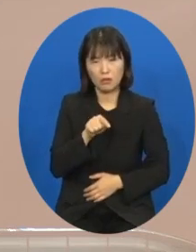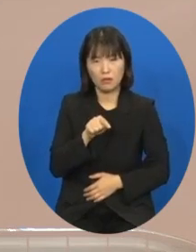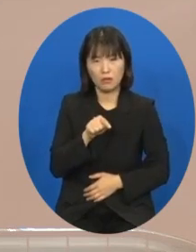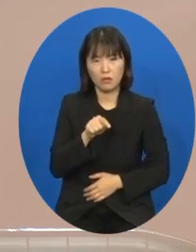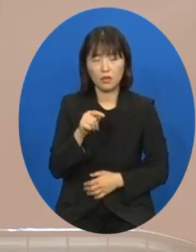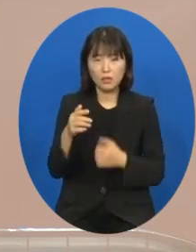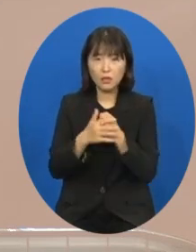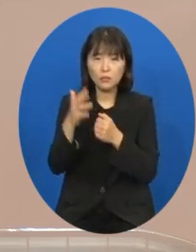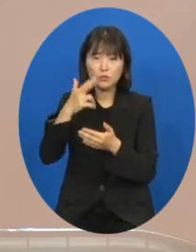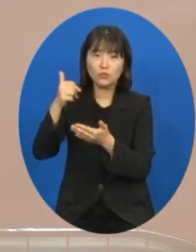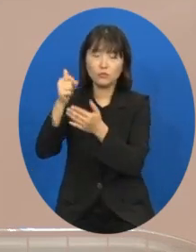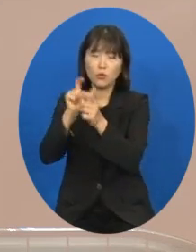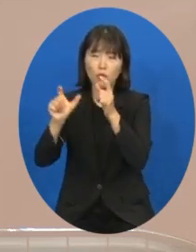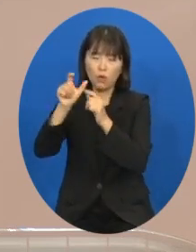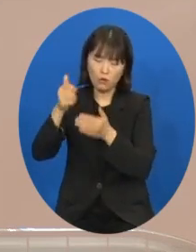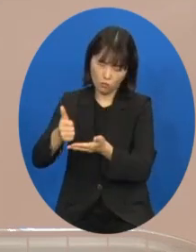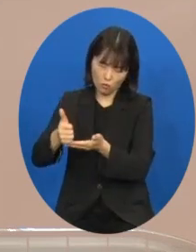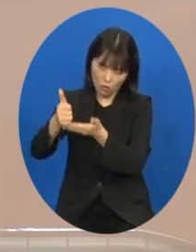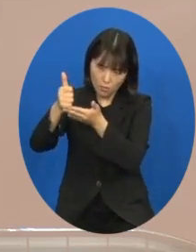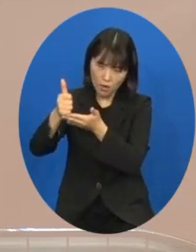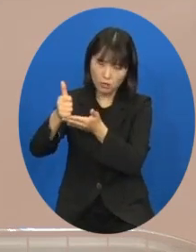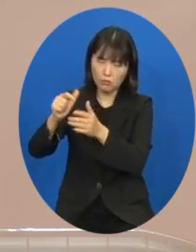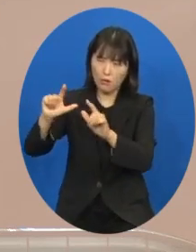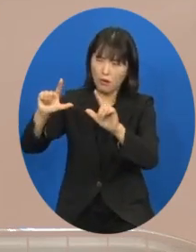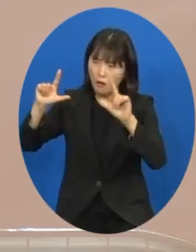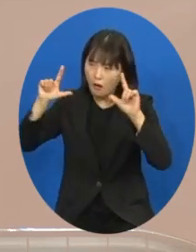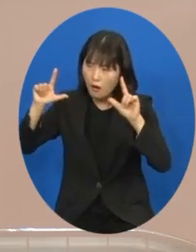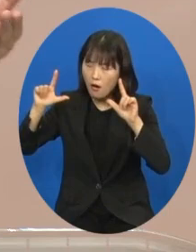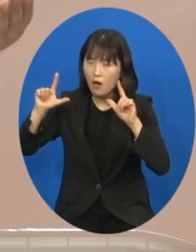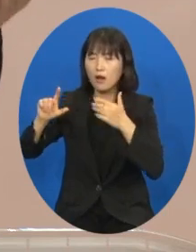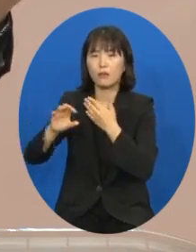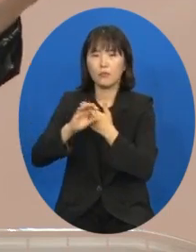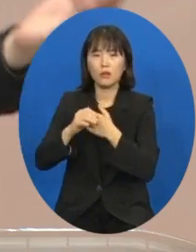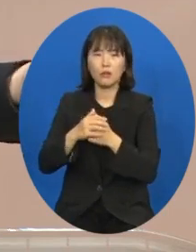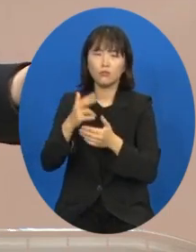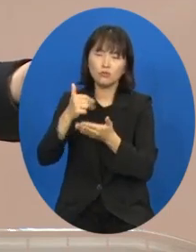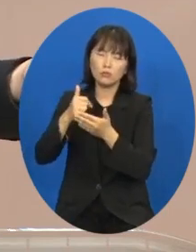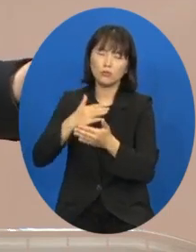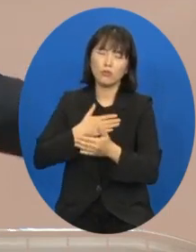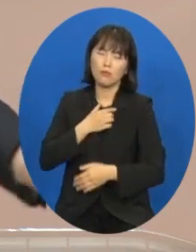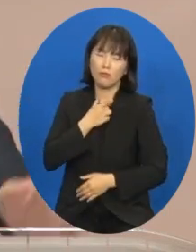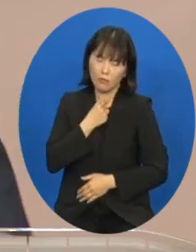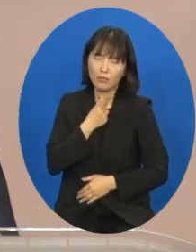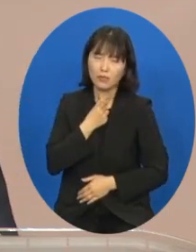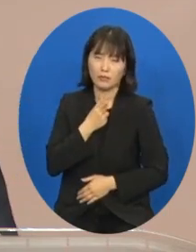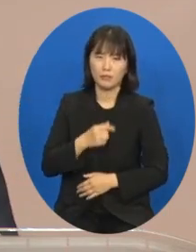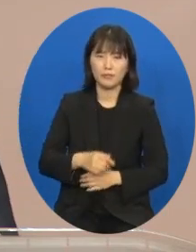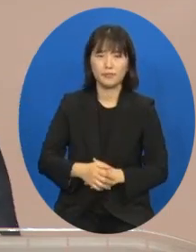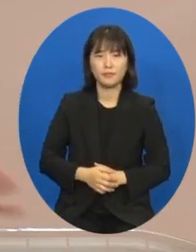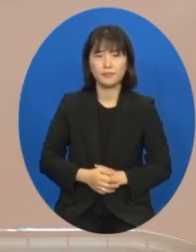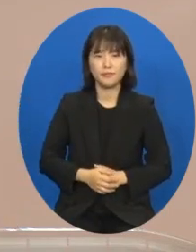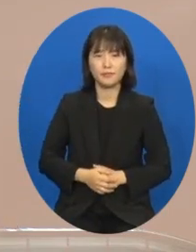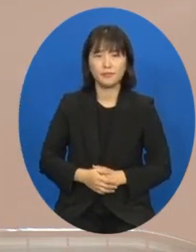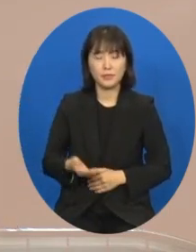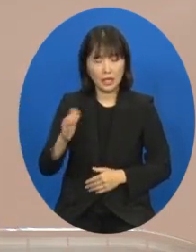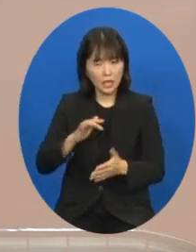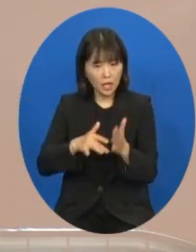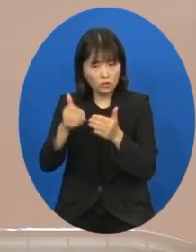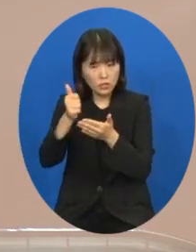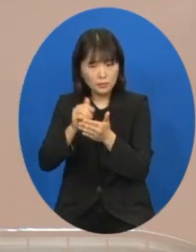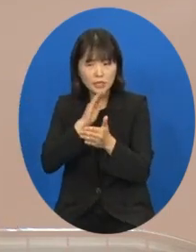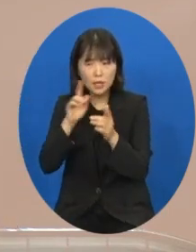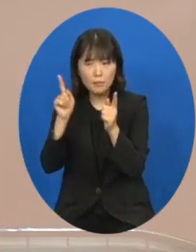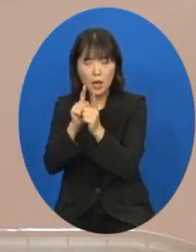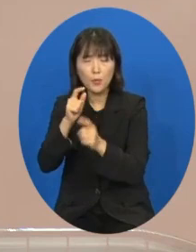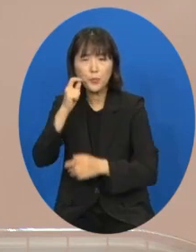더 높아지시고 알려지시고 드러나신다면 주님 저 그렇게 할게요. 근데 예수님을 진짜